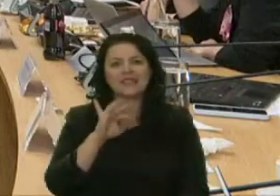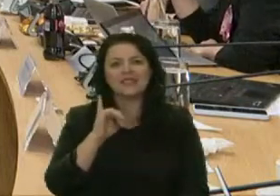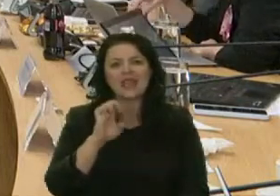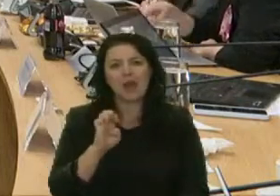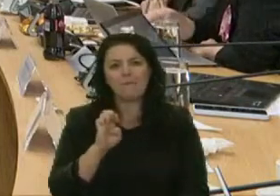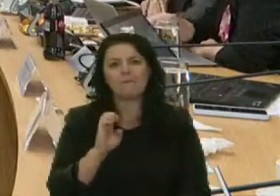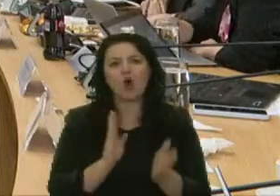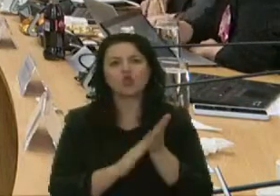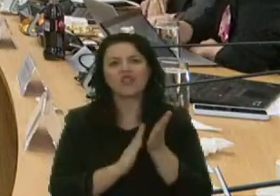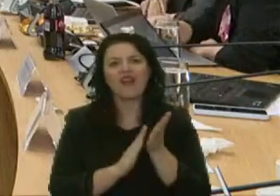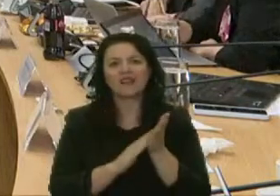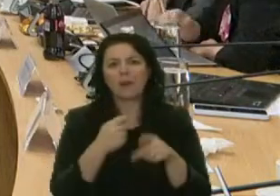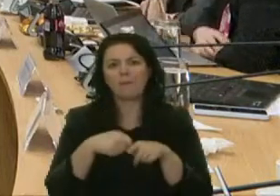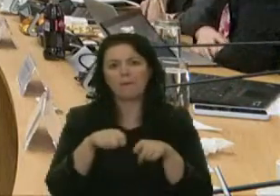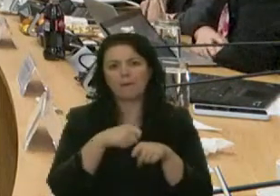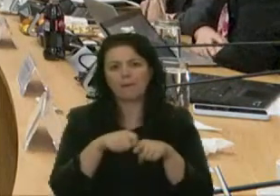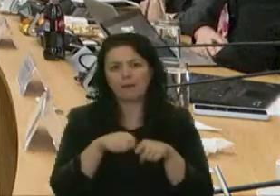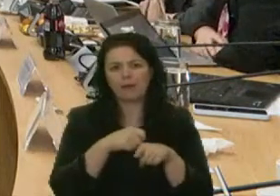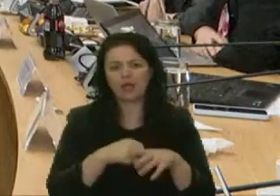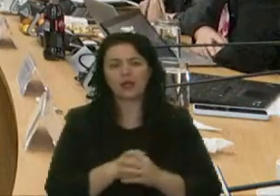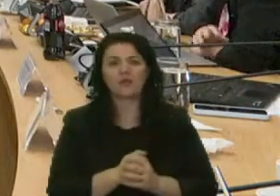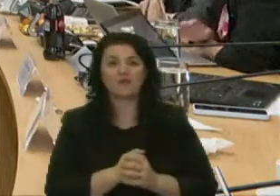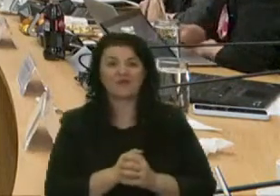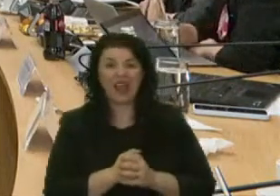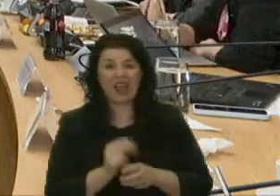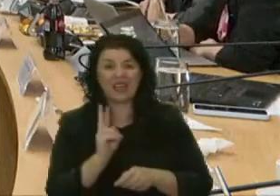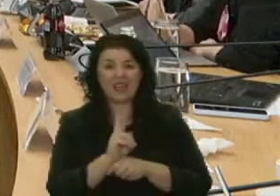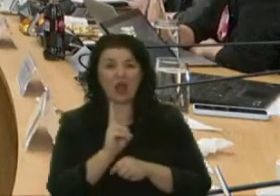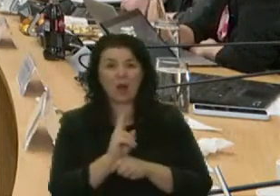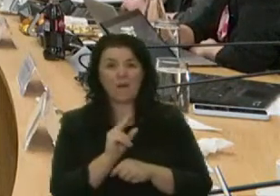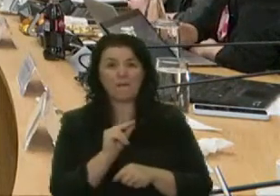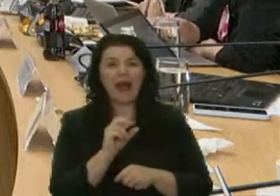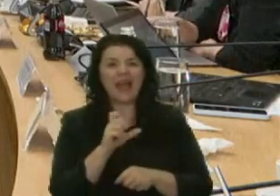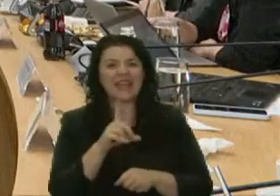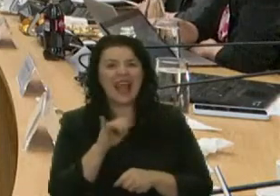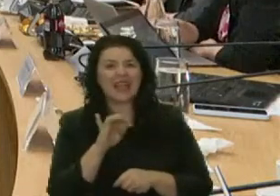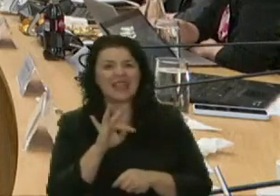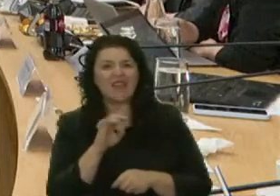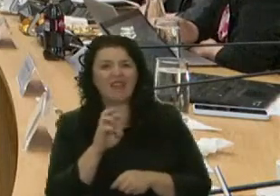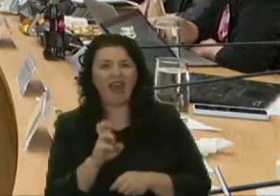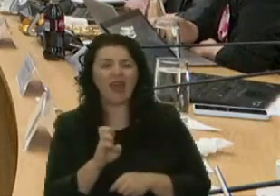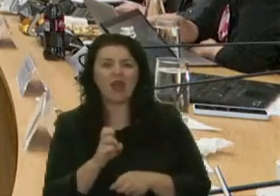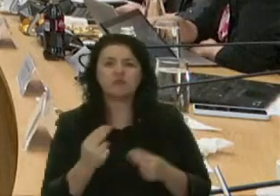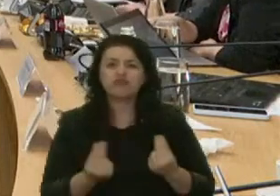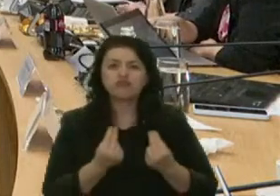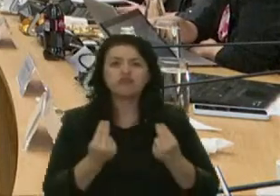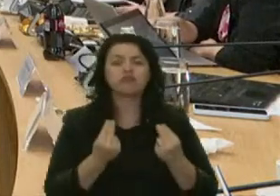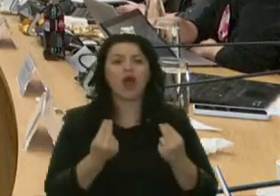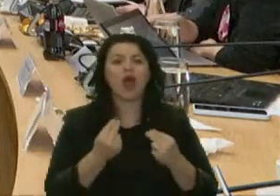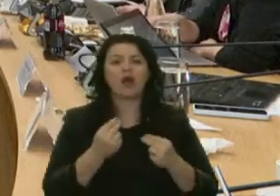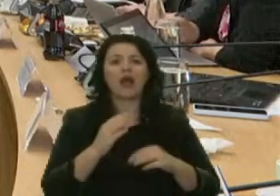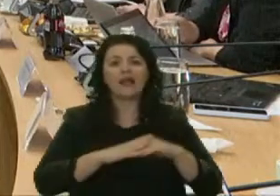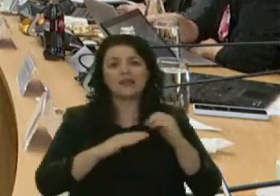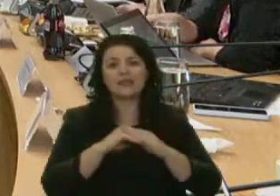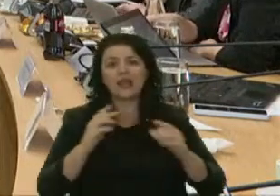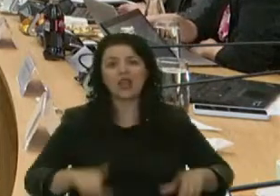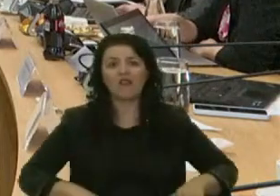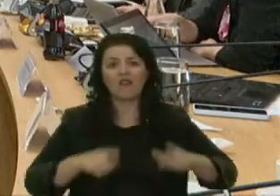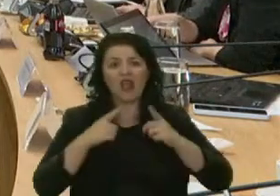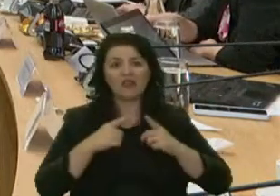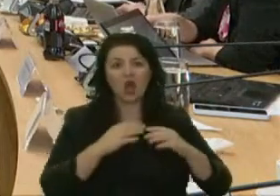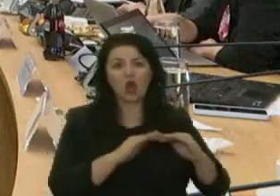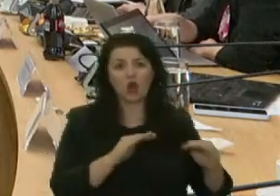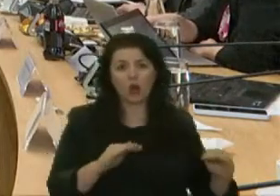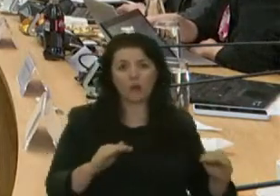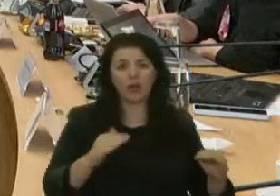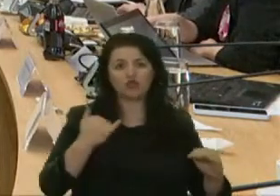motivația cât și amendamentul îngrijirile paliative sunt un mijloc de a ameliora calitatea vieții pacienților adulți și copii